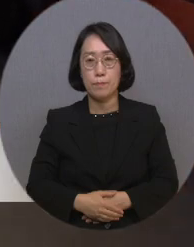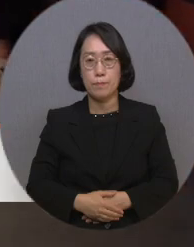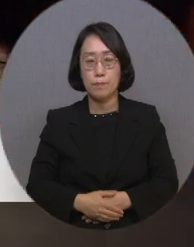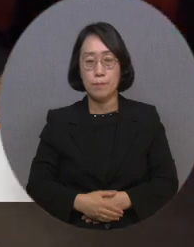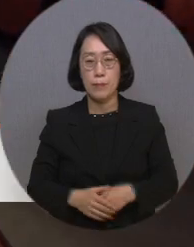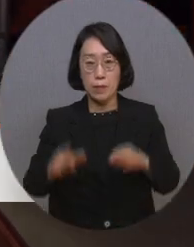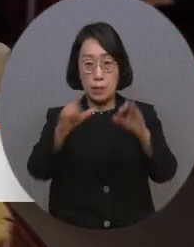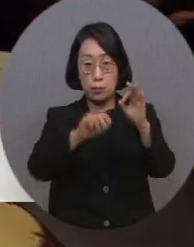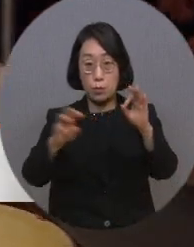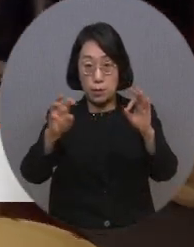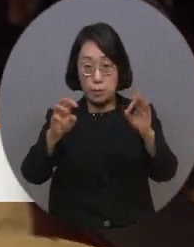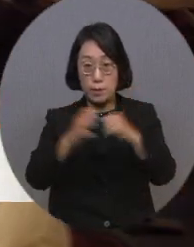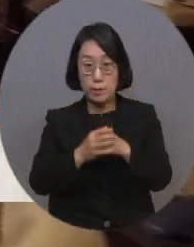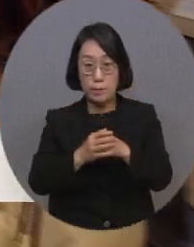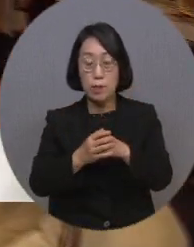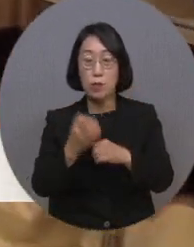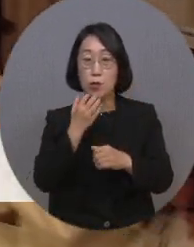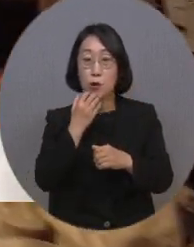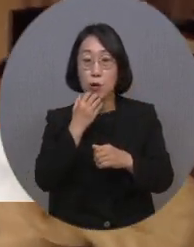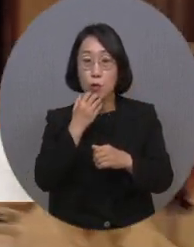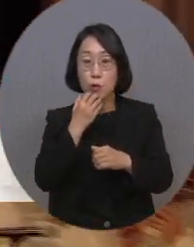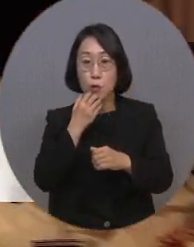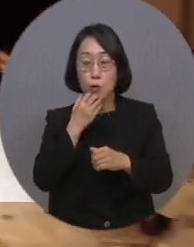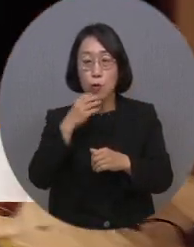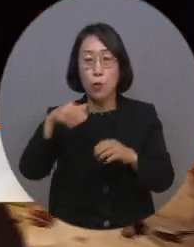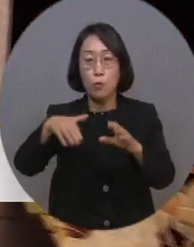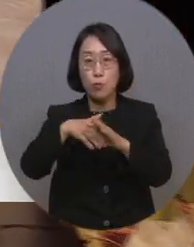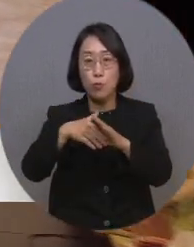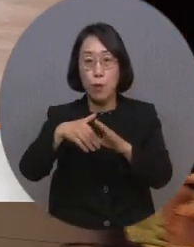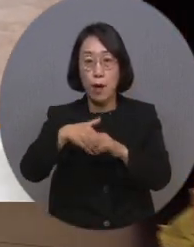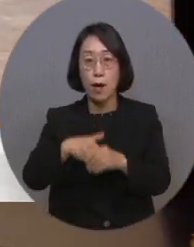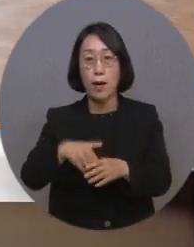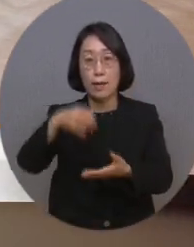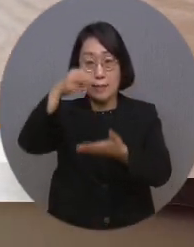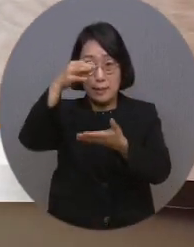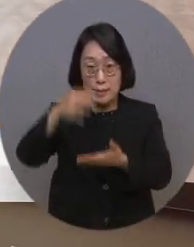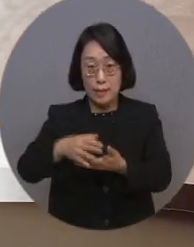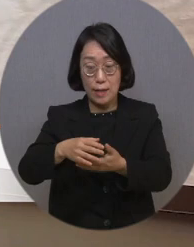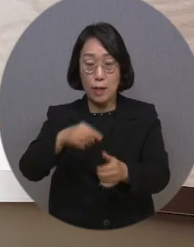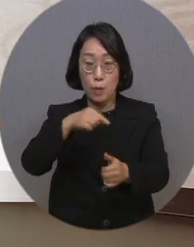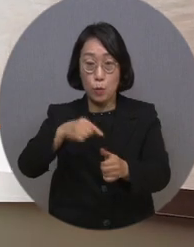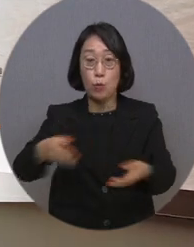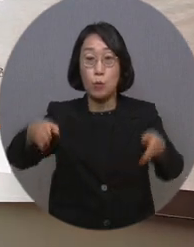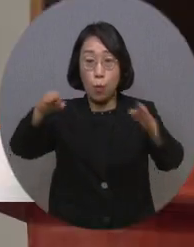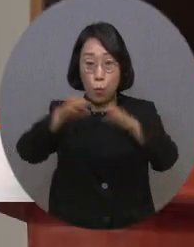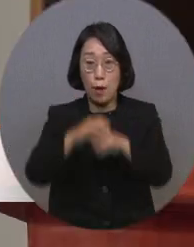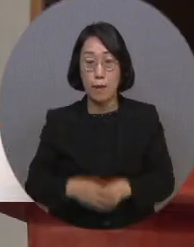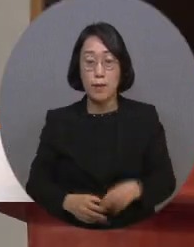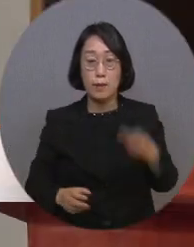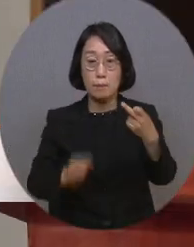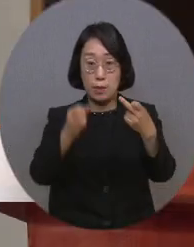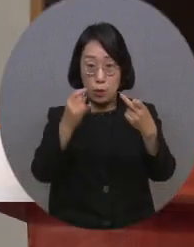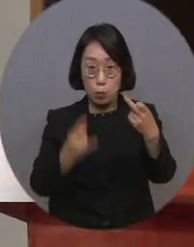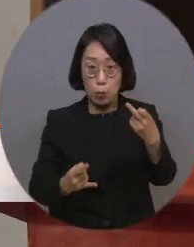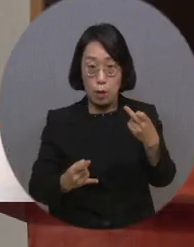지난 10월 30일 서울특별시 국가무형문화재 전수교육관에서 제12회